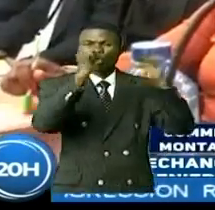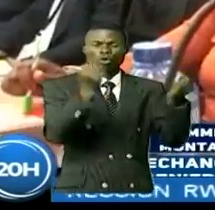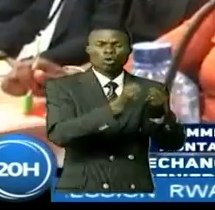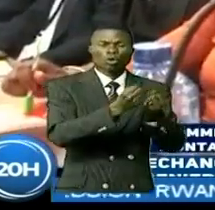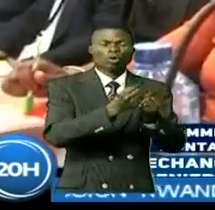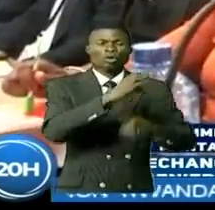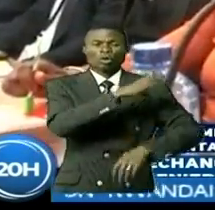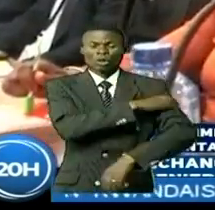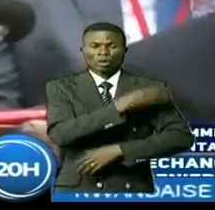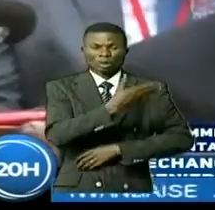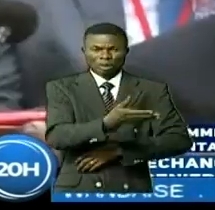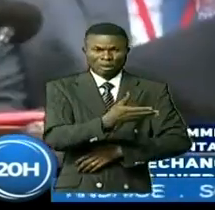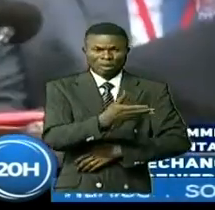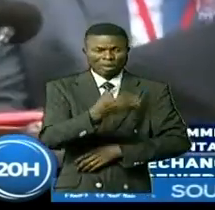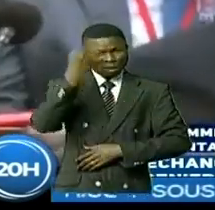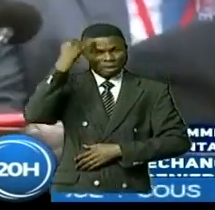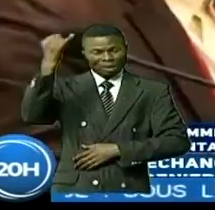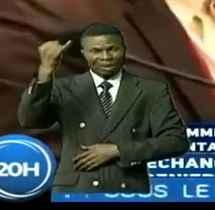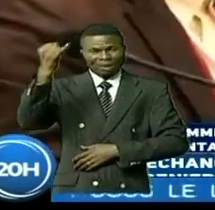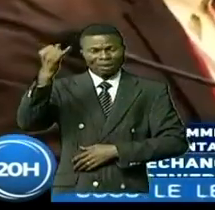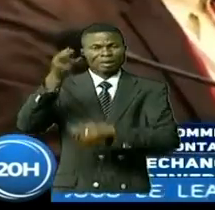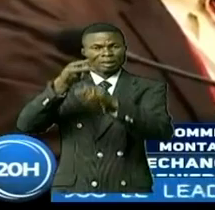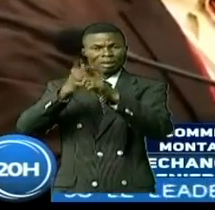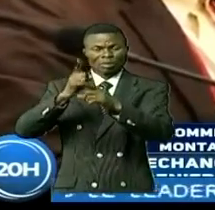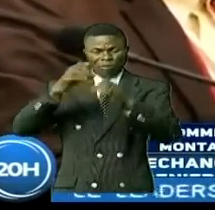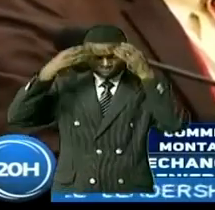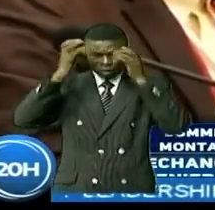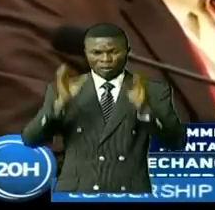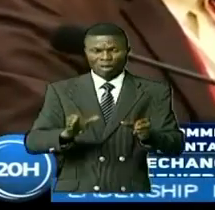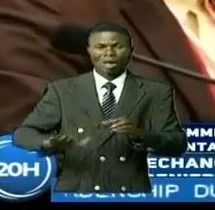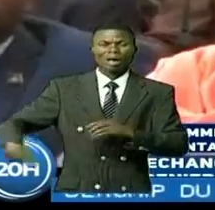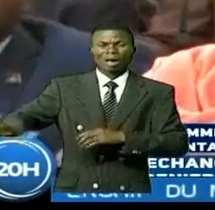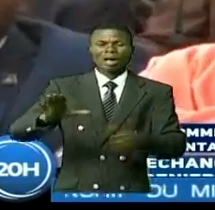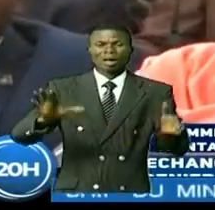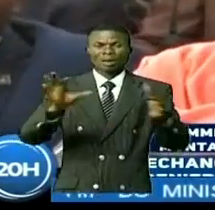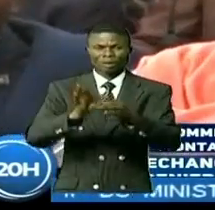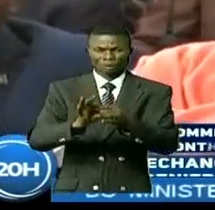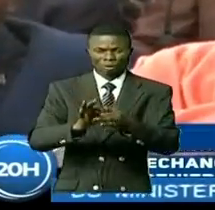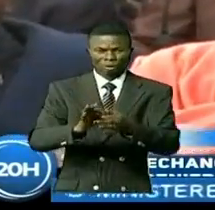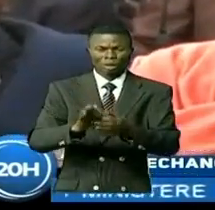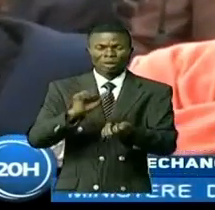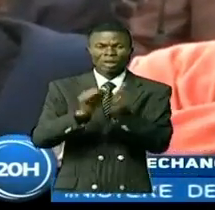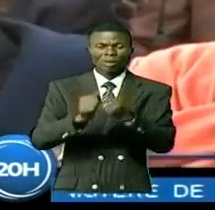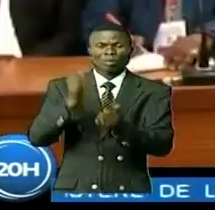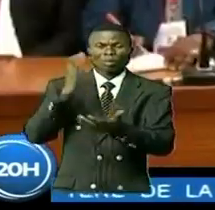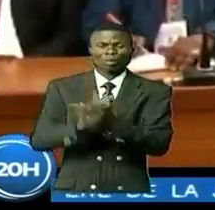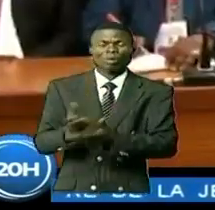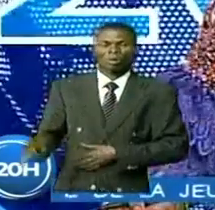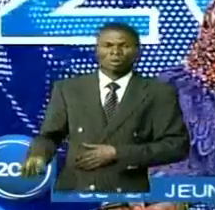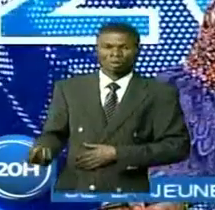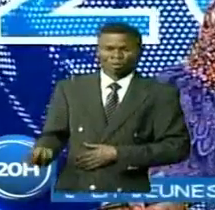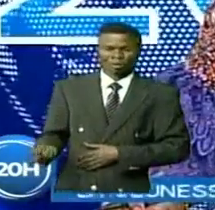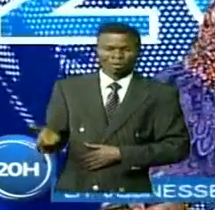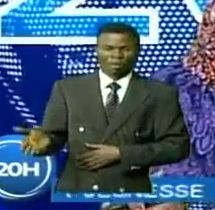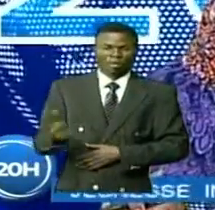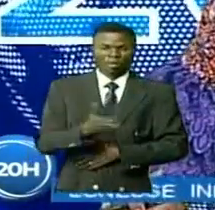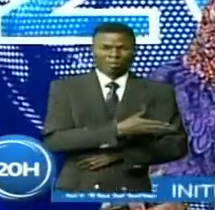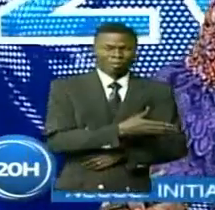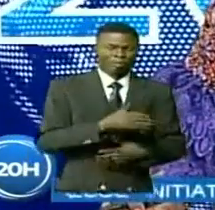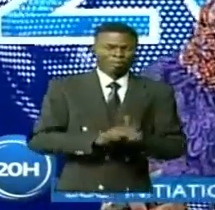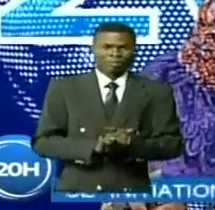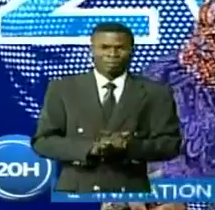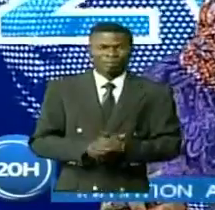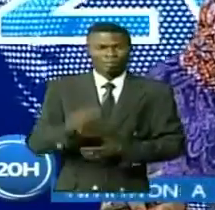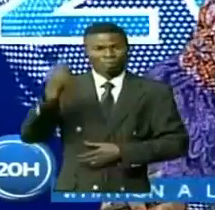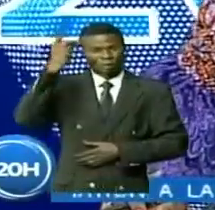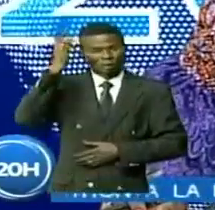société civile est l'une des recommandations de la Convention des Nations Unies en matière de la lutte contre la corruption. Les